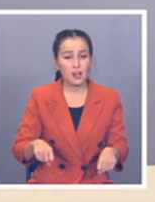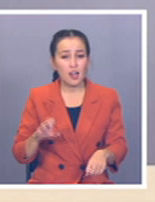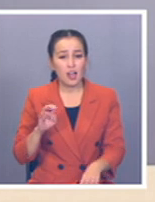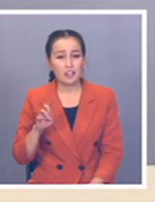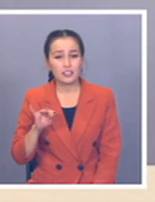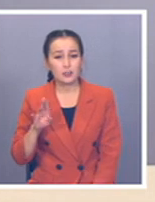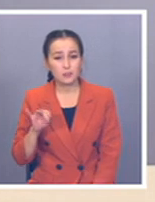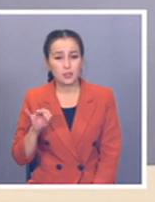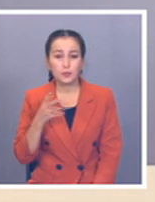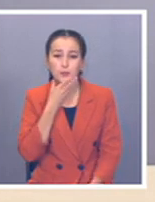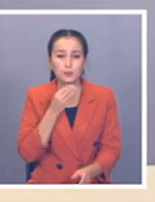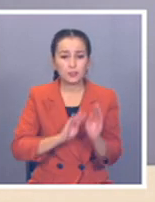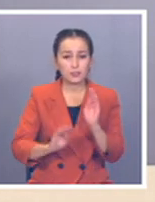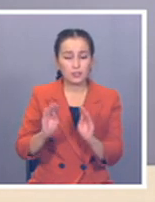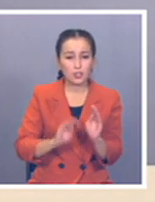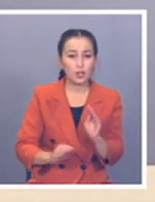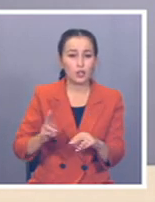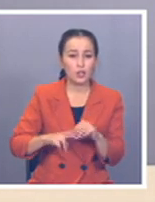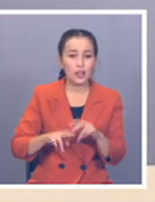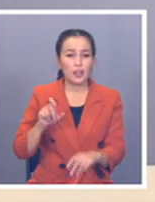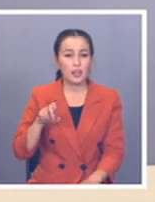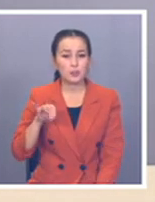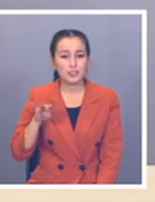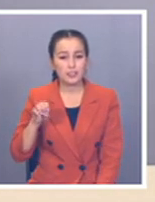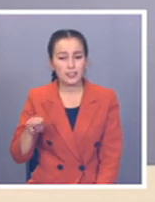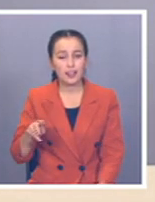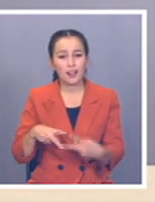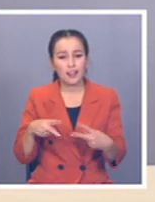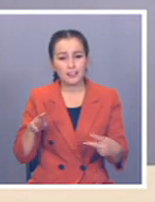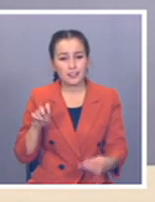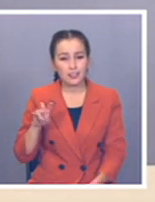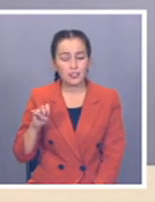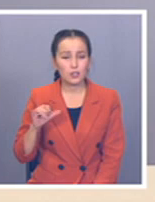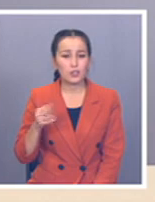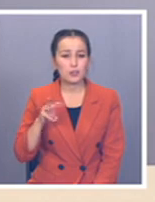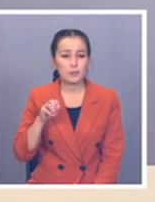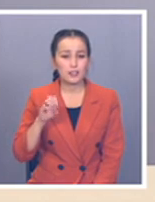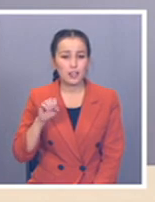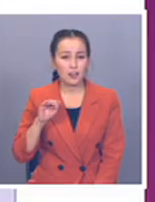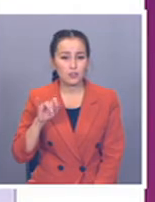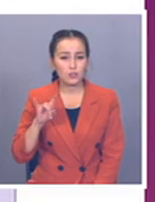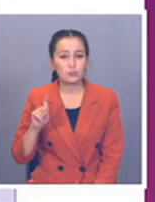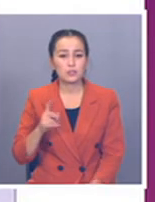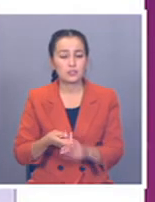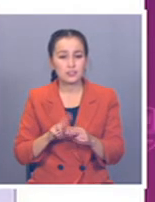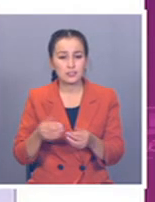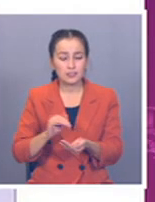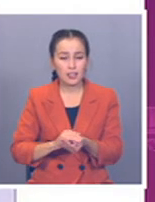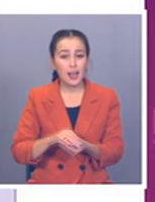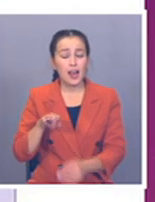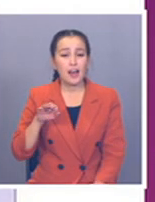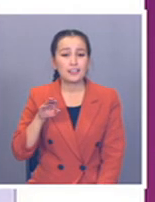құралдармен, соның ішінде эпитет, теңеу, метафорамен таныс болайық. Теңеу